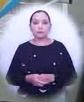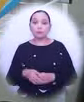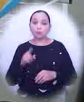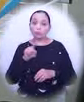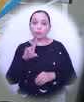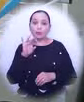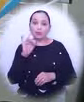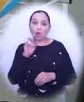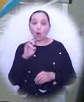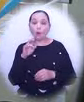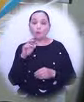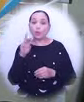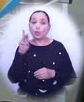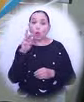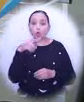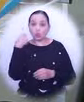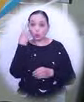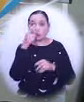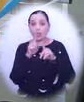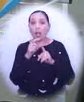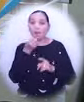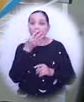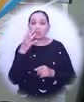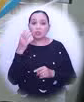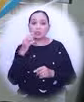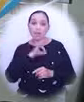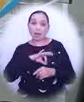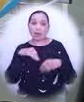Bu niqob yog'li yuzlilarga ham yaxshi samara beradi.